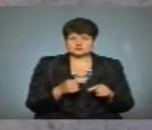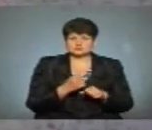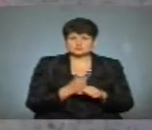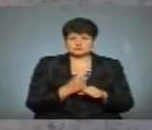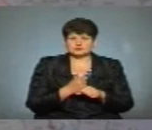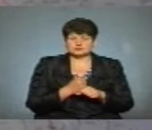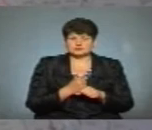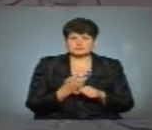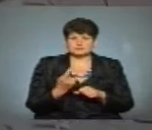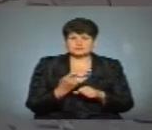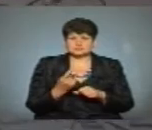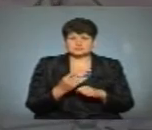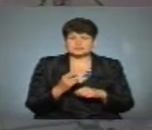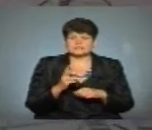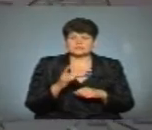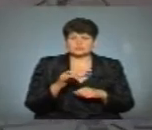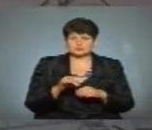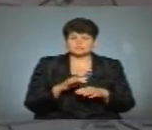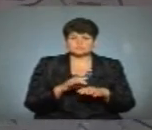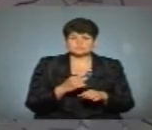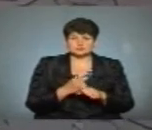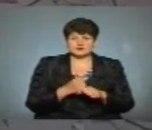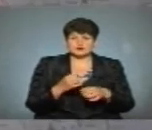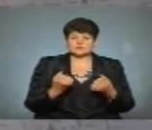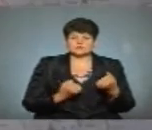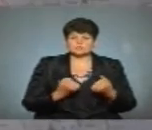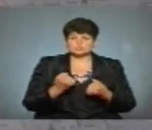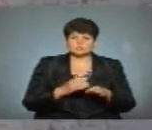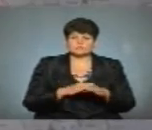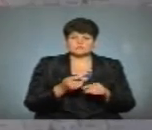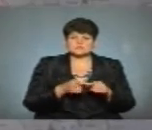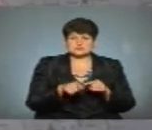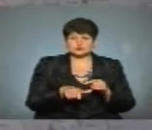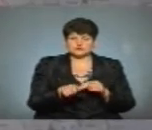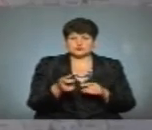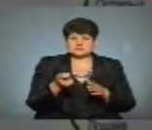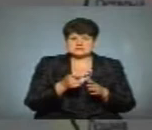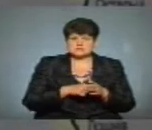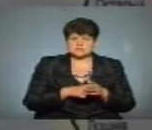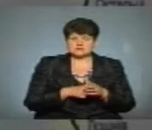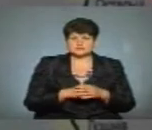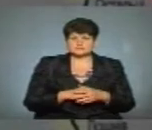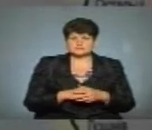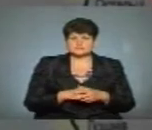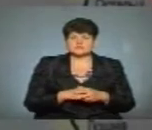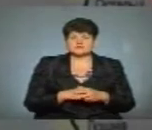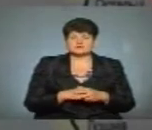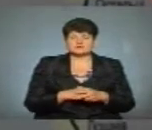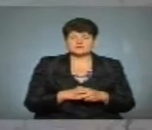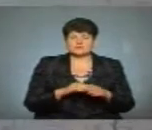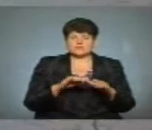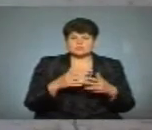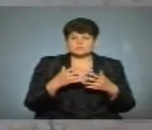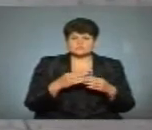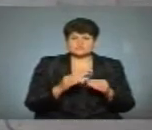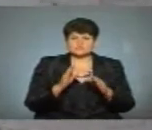на першу категорію проводяться роботи, автомобілі, повністю ця дорога закрита, проходять повністю по дорозі Т-20-20. Тут потім вже, як